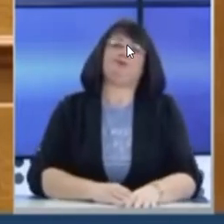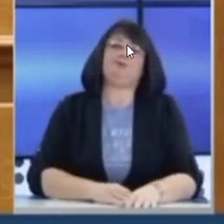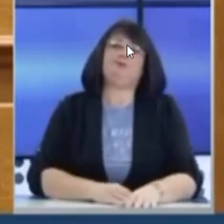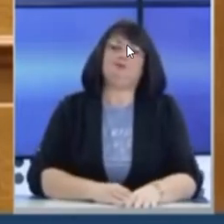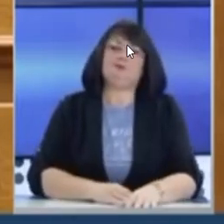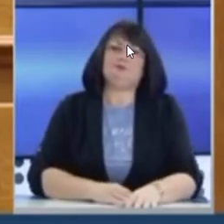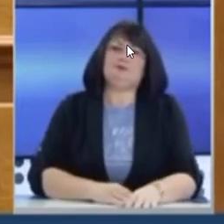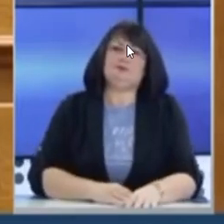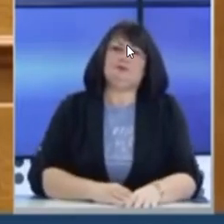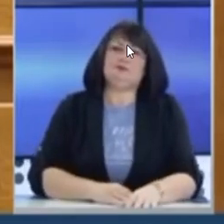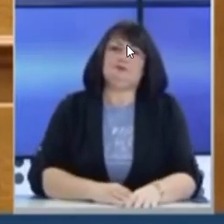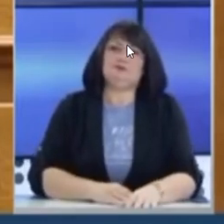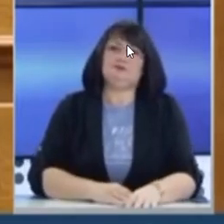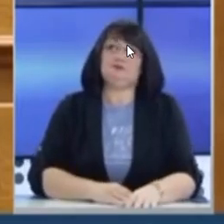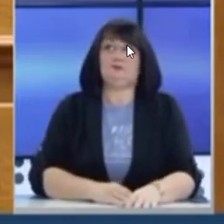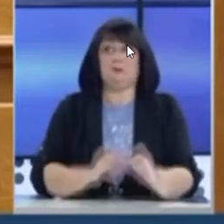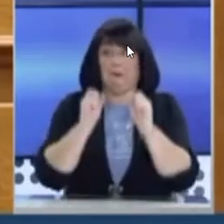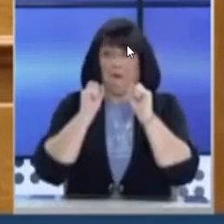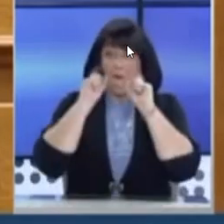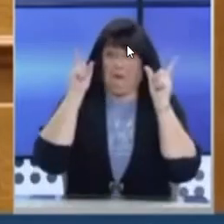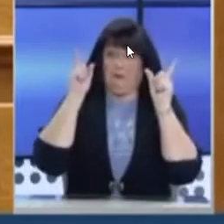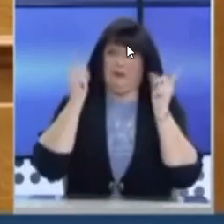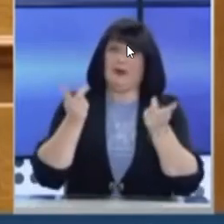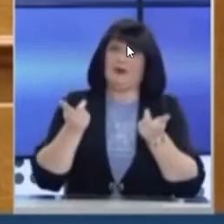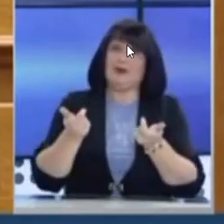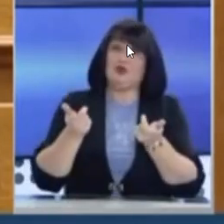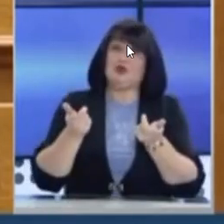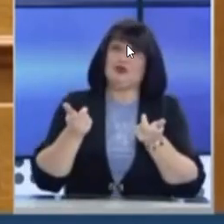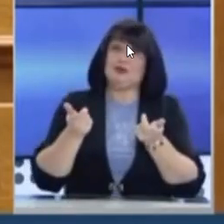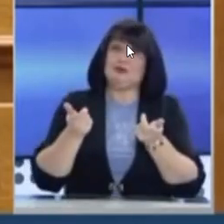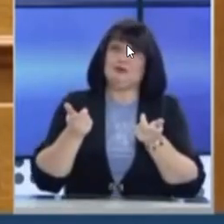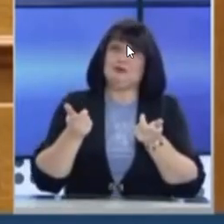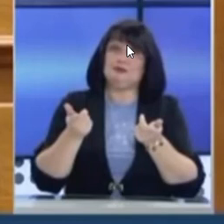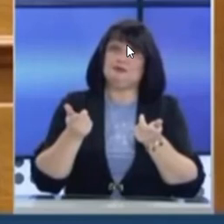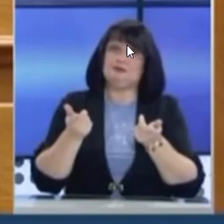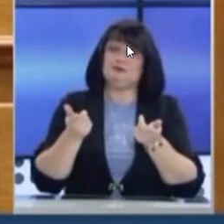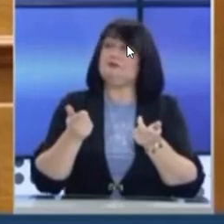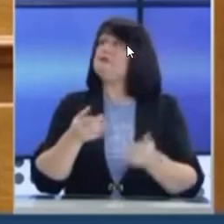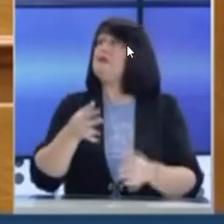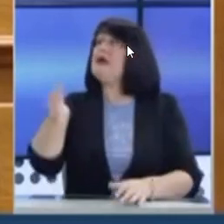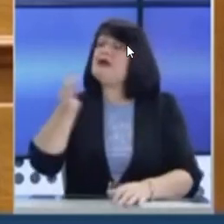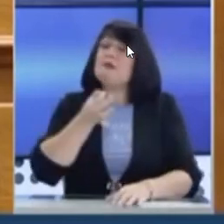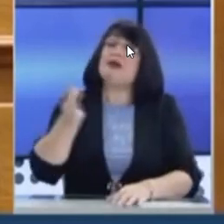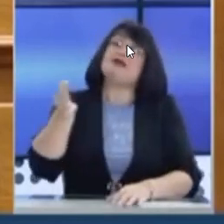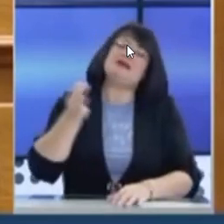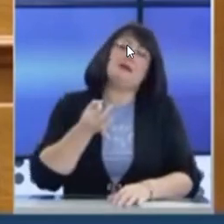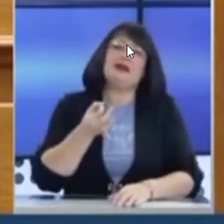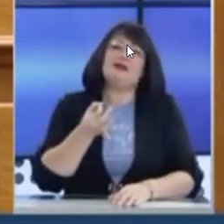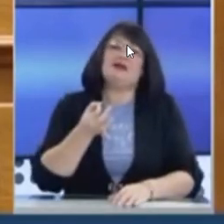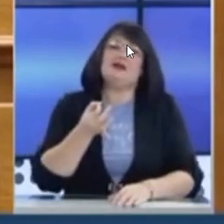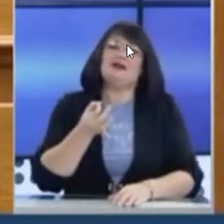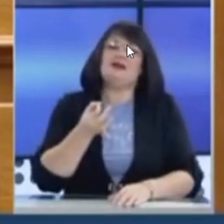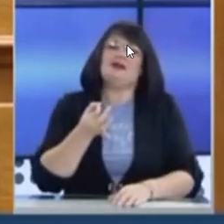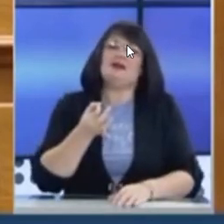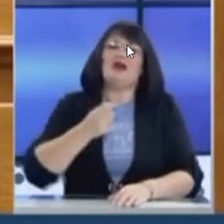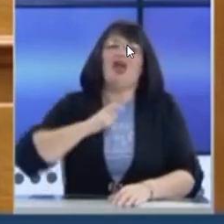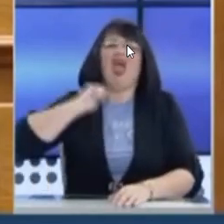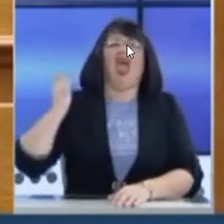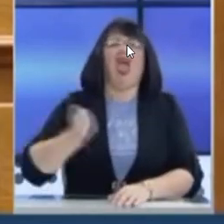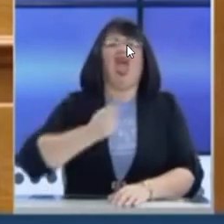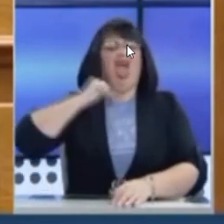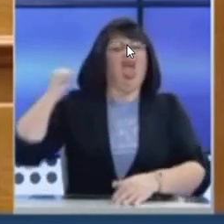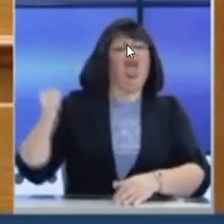Μου έκανε πολύ εντύπωση η αναφορά σας στον